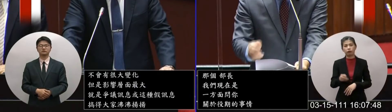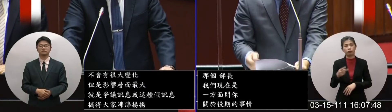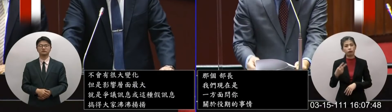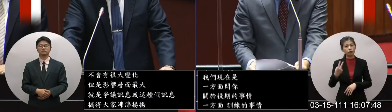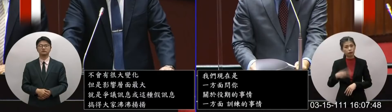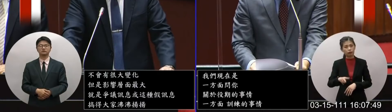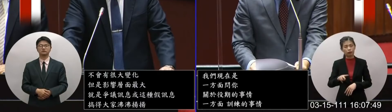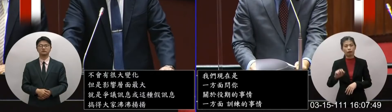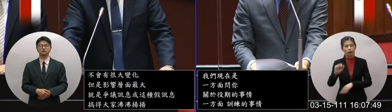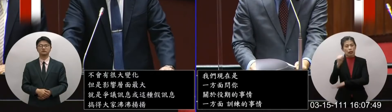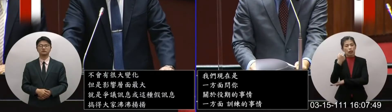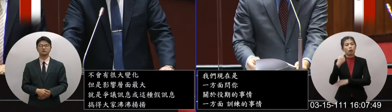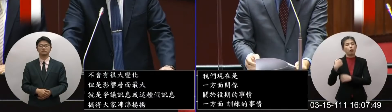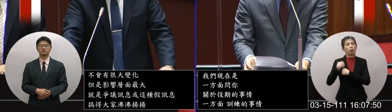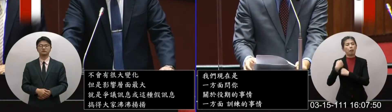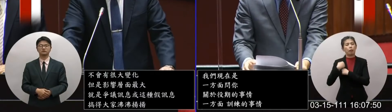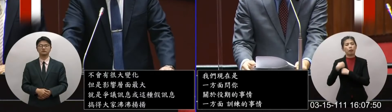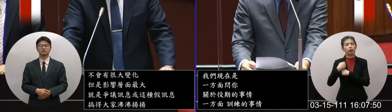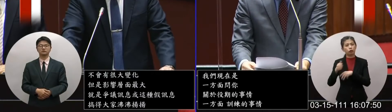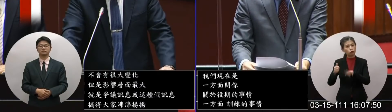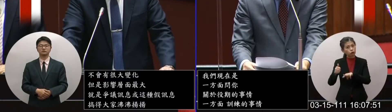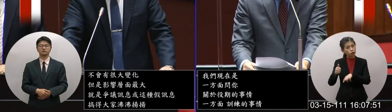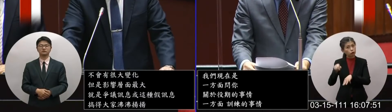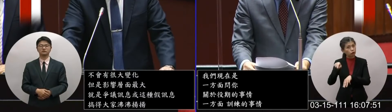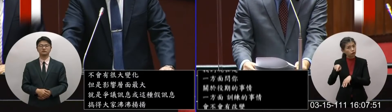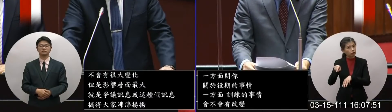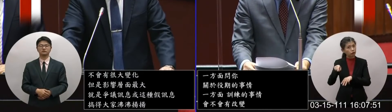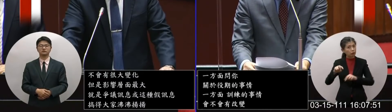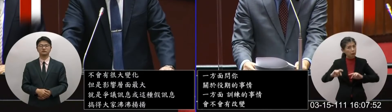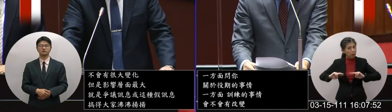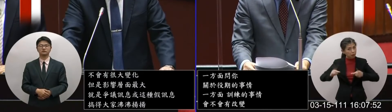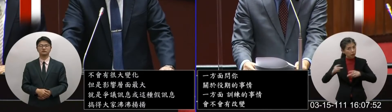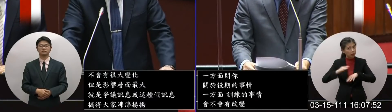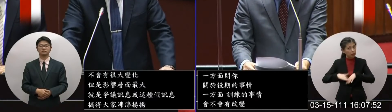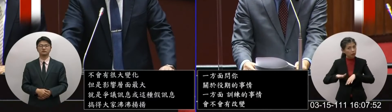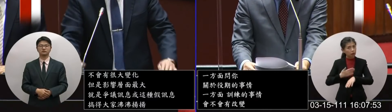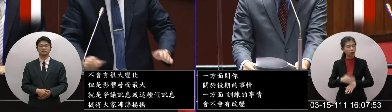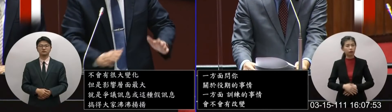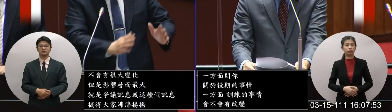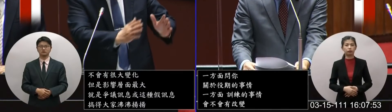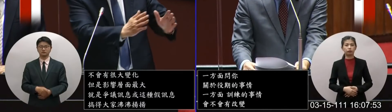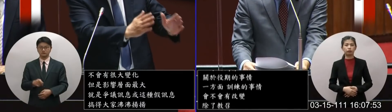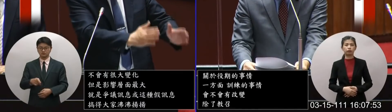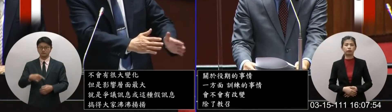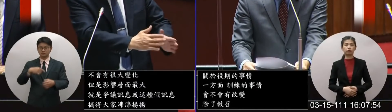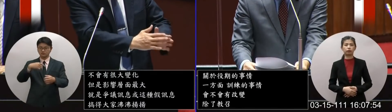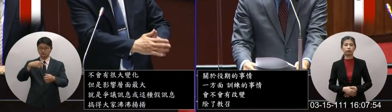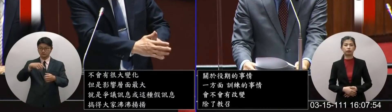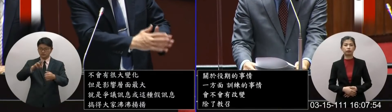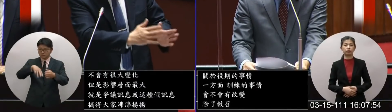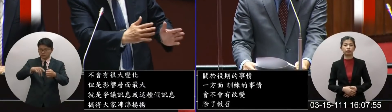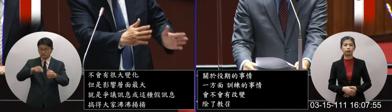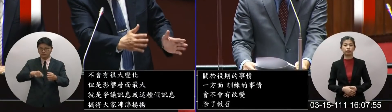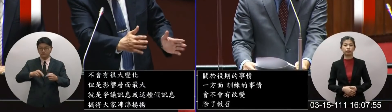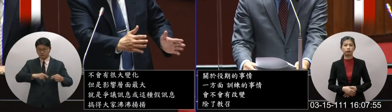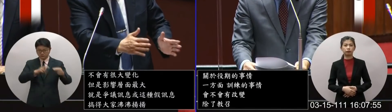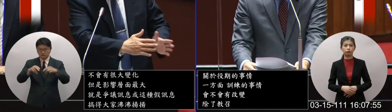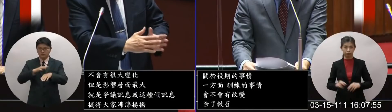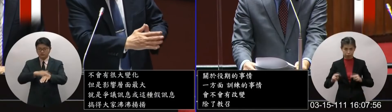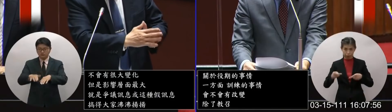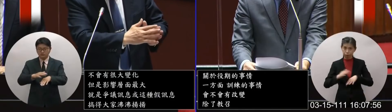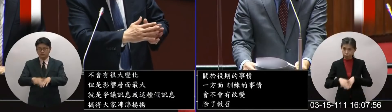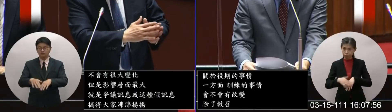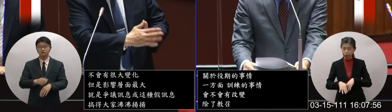是义务役这一部分，你的训练方式会不会有所改变？ 一定会调整啊，因为你既然有这个 也会调整 疫